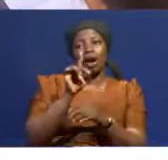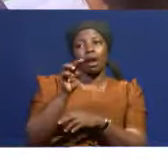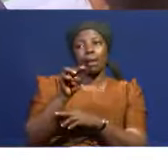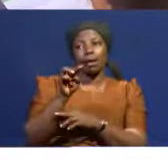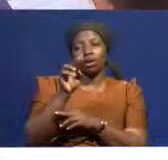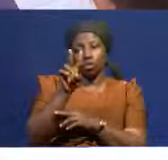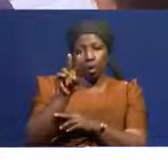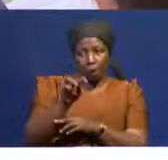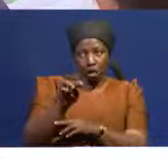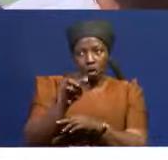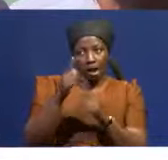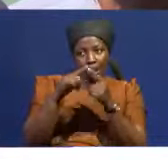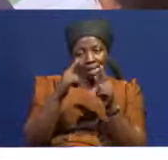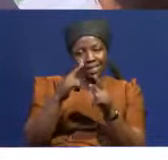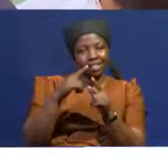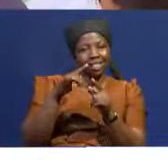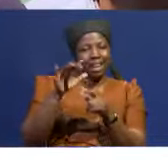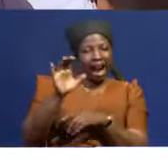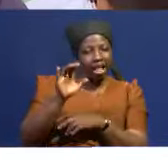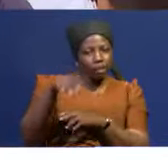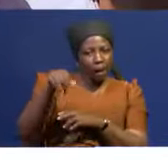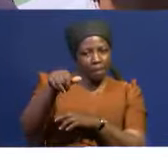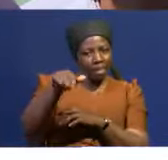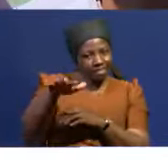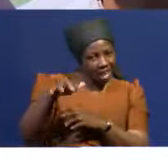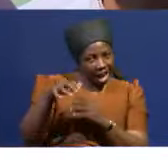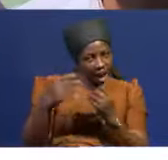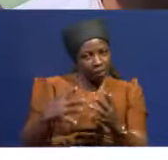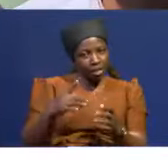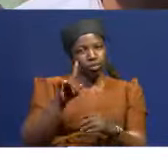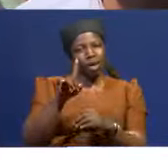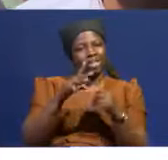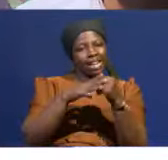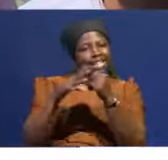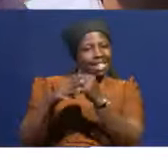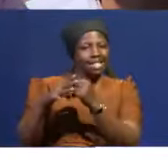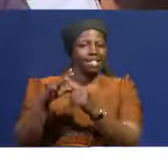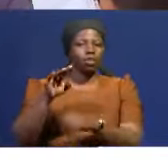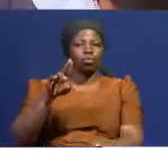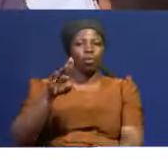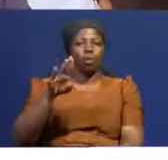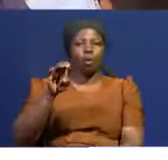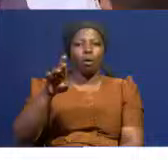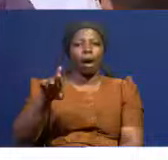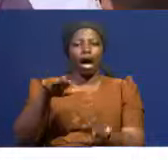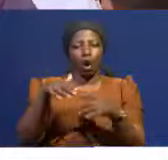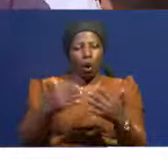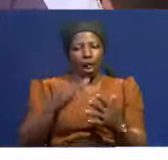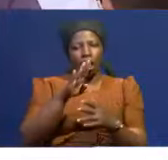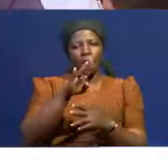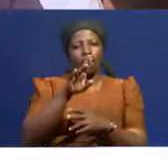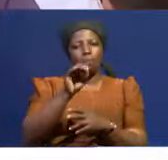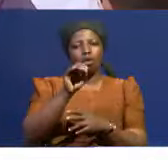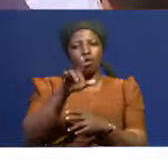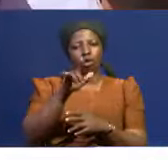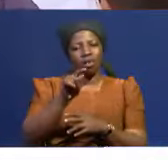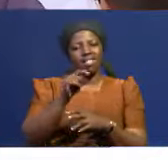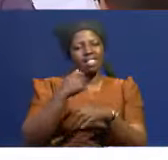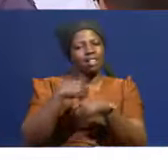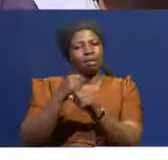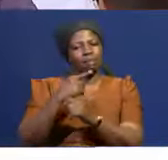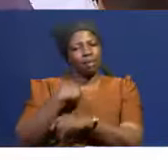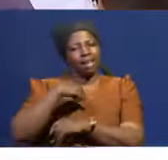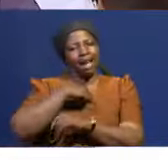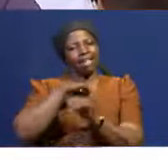Uber. So hapa 198 ya Uber ama Bolt, hii inatupeleka sisi kama slaves.